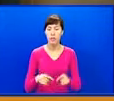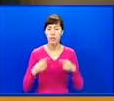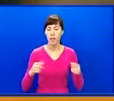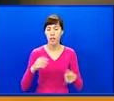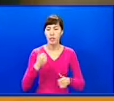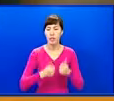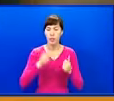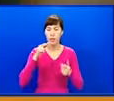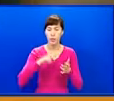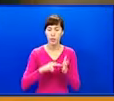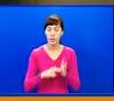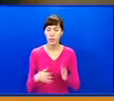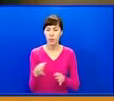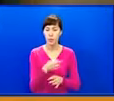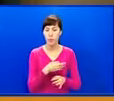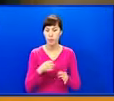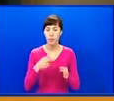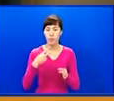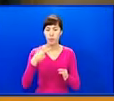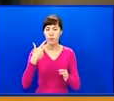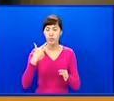мен ғылыми жобаларда облысымыздың